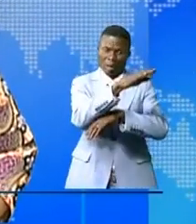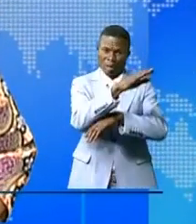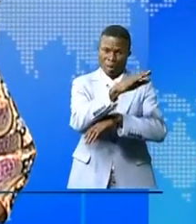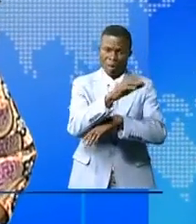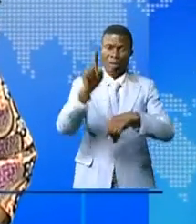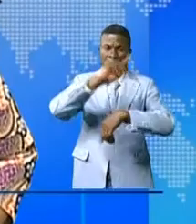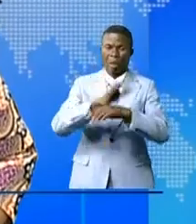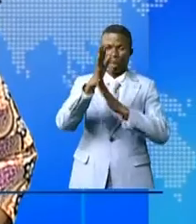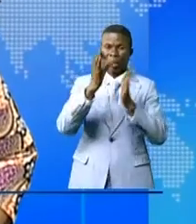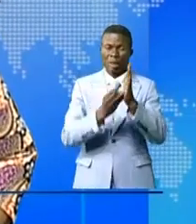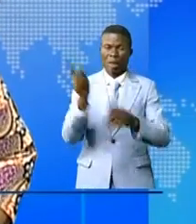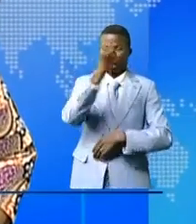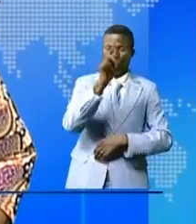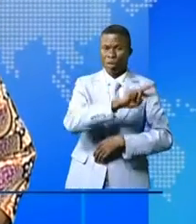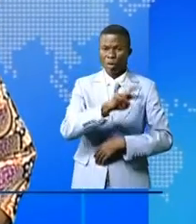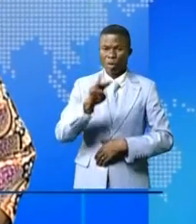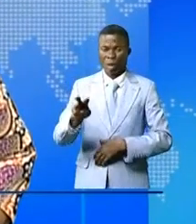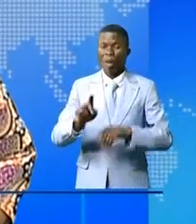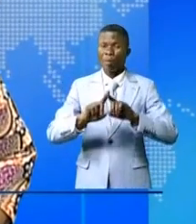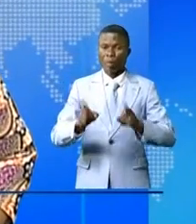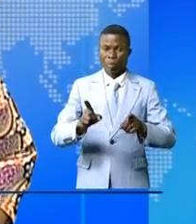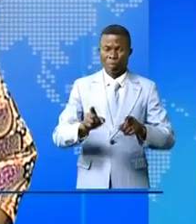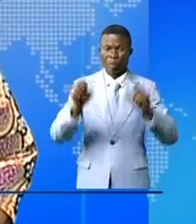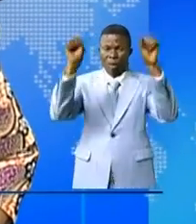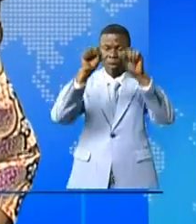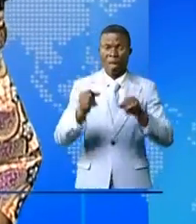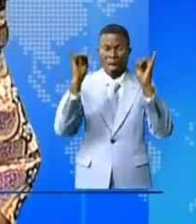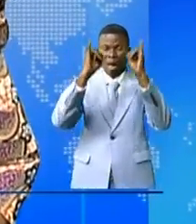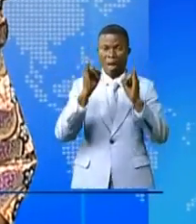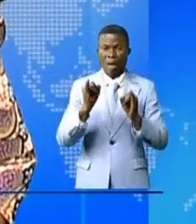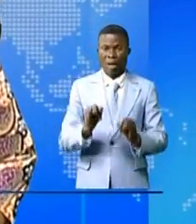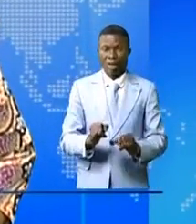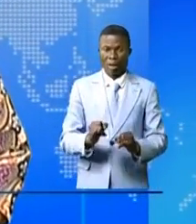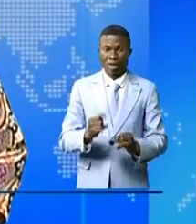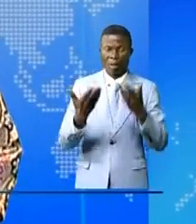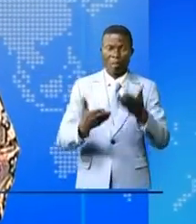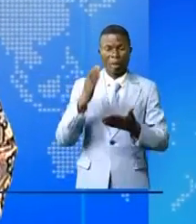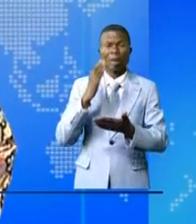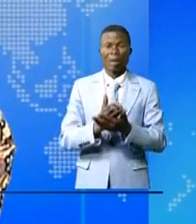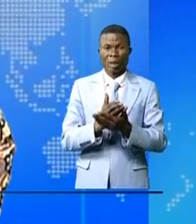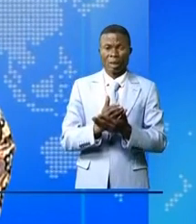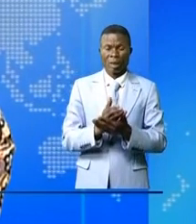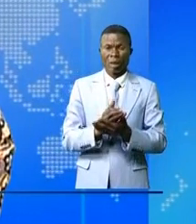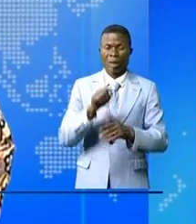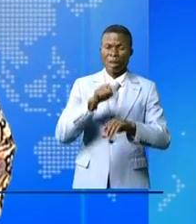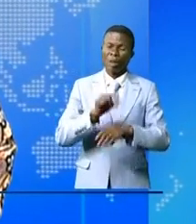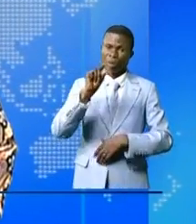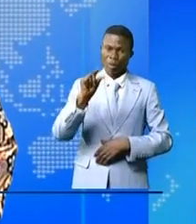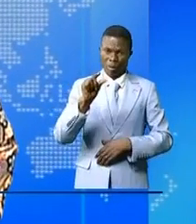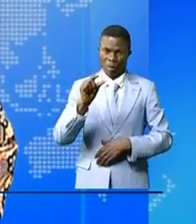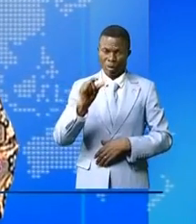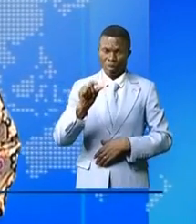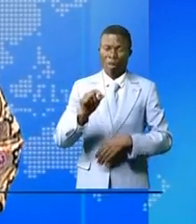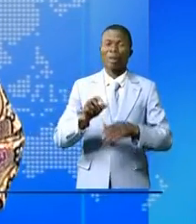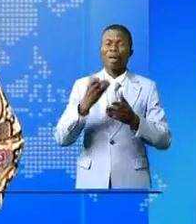du 17 avril 2022. Par conséquent, le système informatique pourrait être inaccessible pendant quelques heures. La DGDA